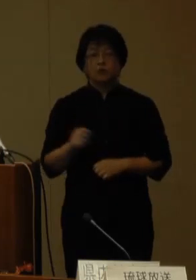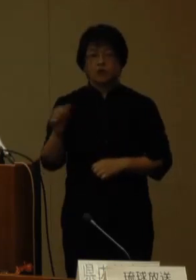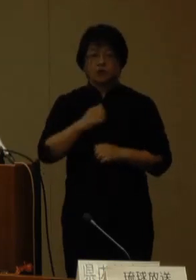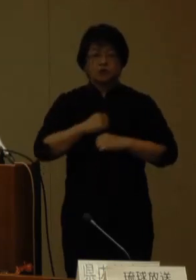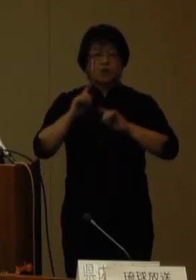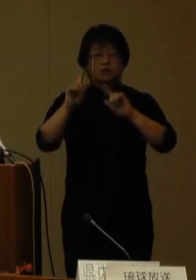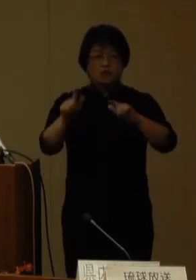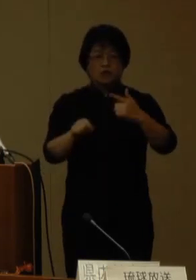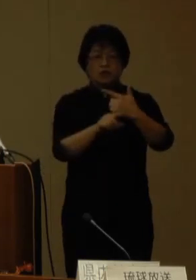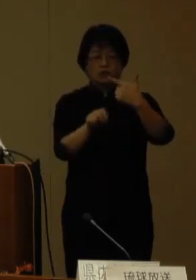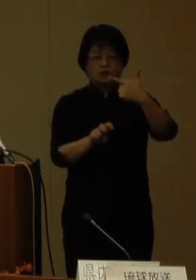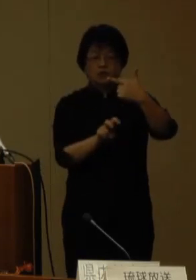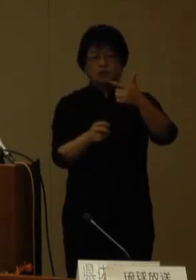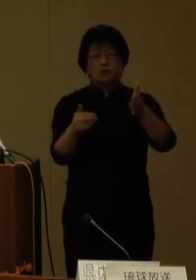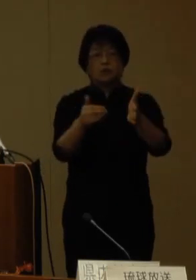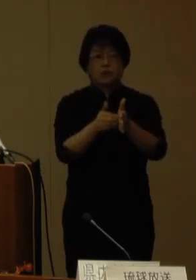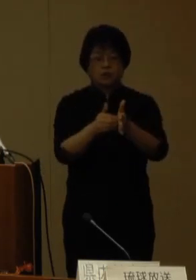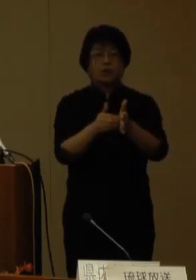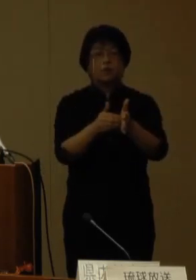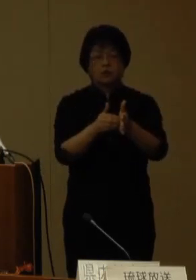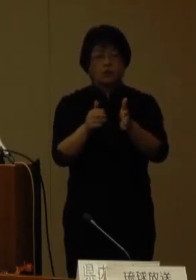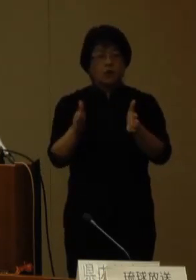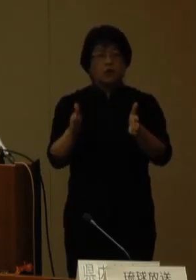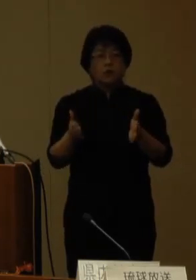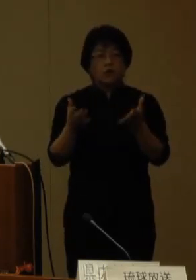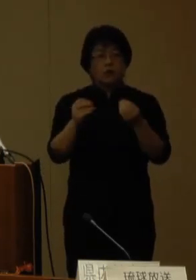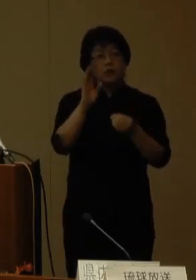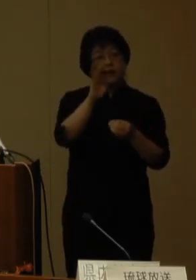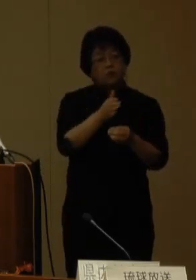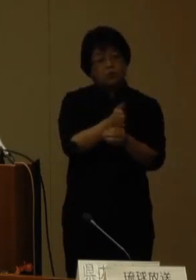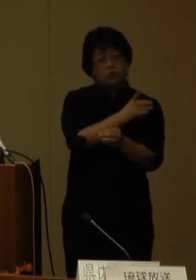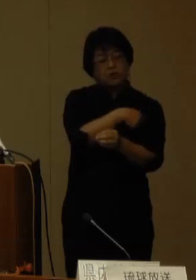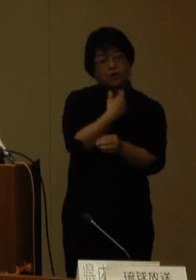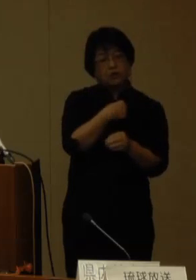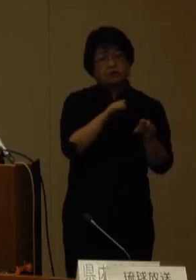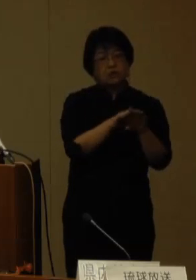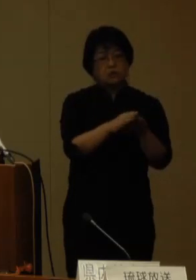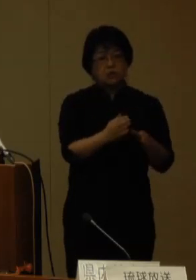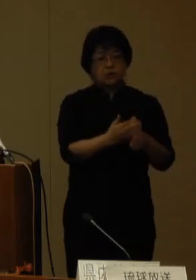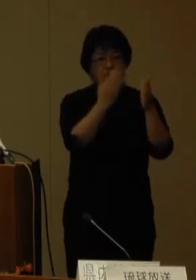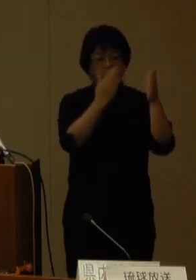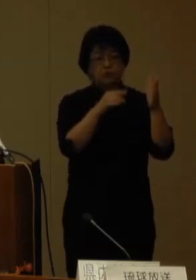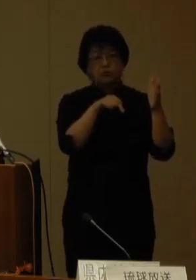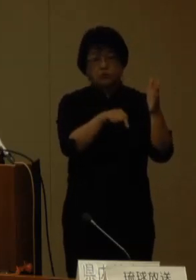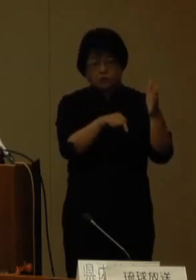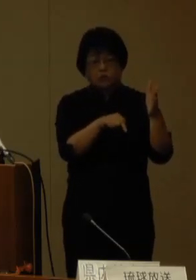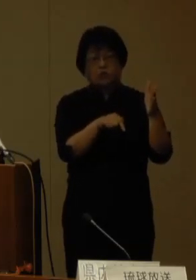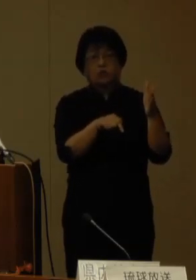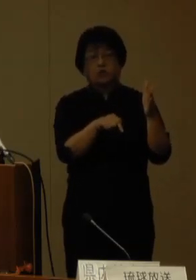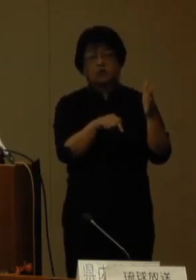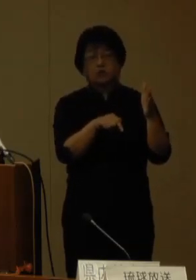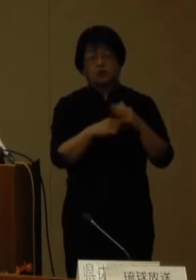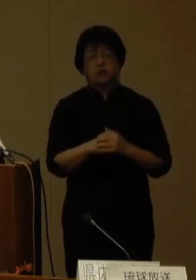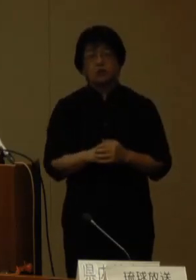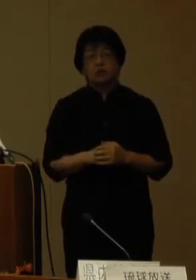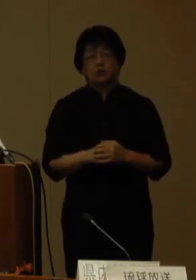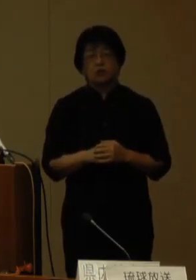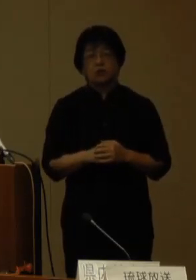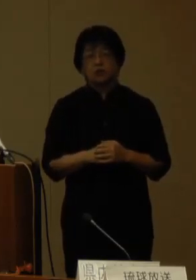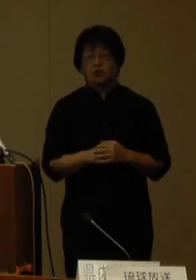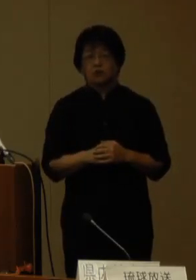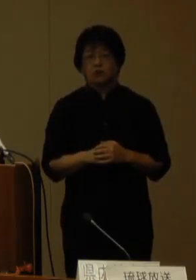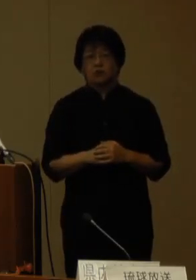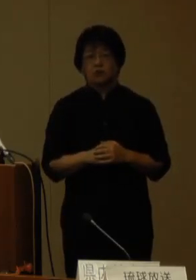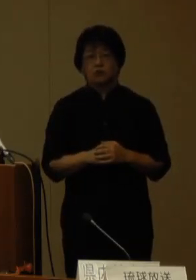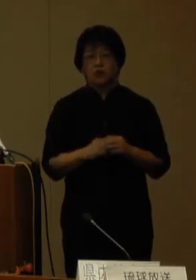えられた後も、まあ、7月に夏休み期間を迎えるわけなんですけれども、知事としてはその、まあ、明るい展